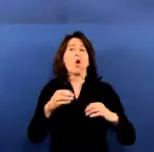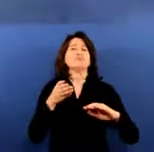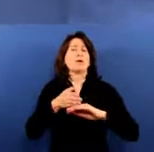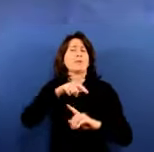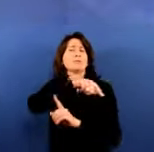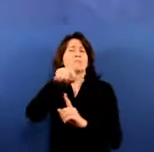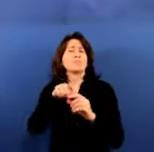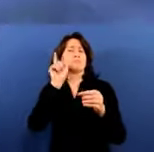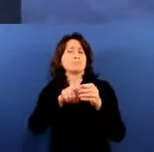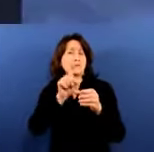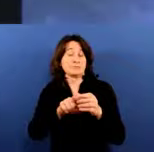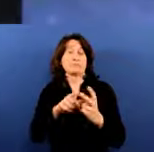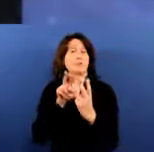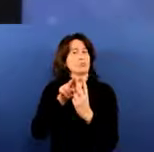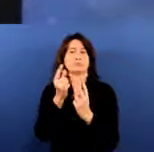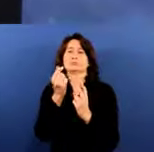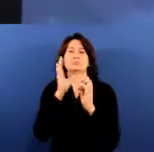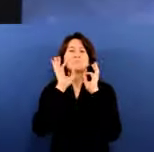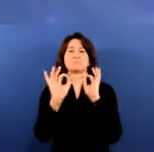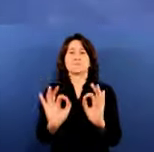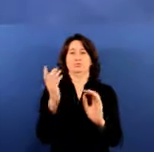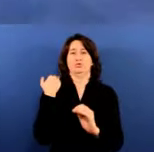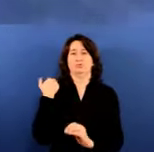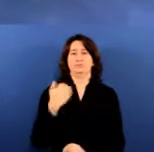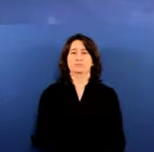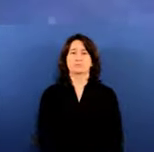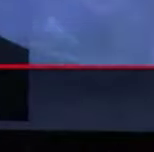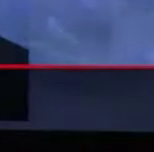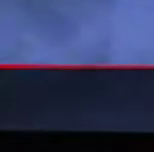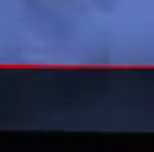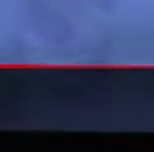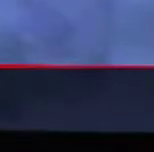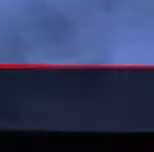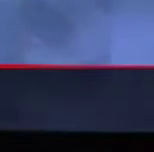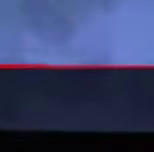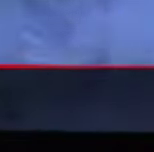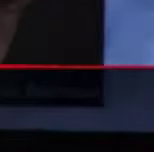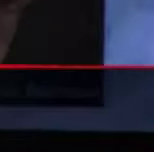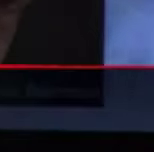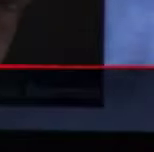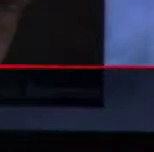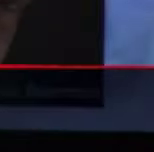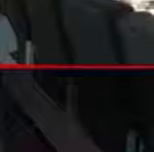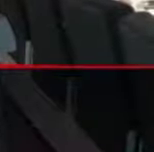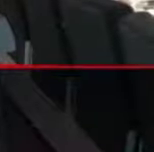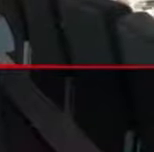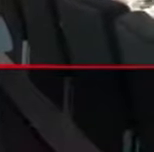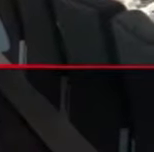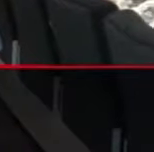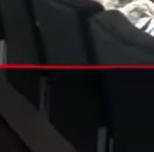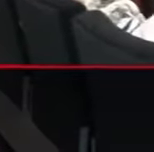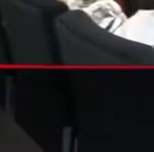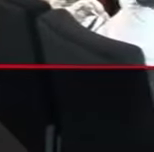gozatzeko aukera izango da. Denboraldiari amaiera emateko Viva Mexico izenburua duen kontzertu berezi bat prestatu da. Datorren